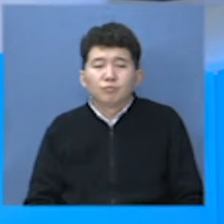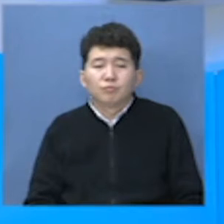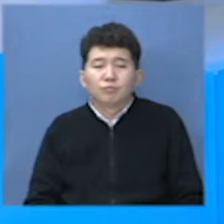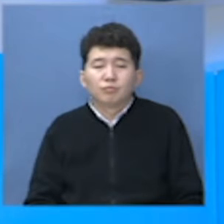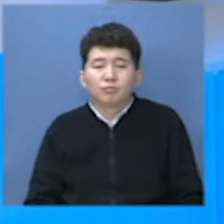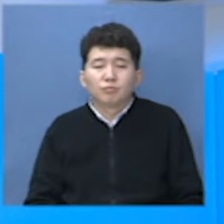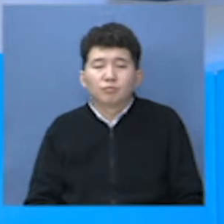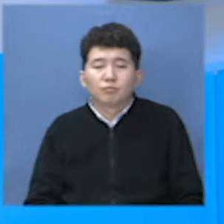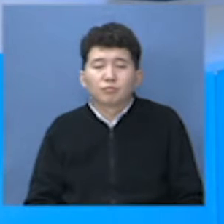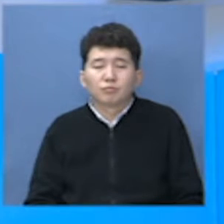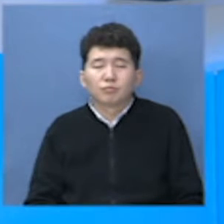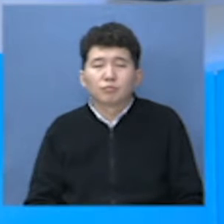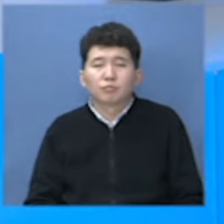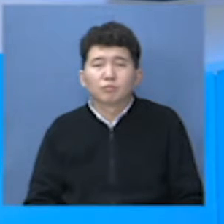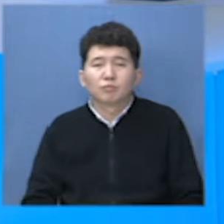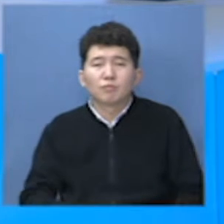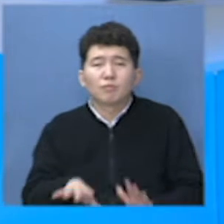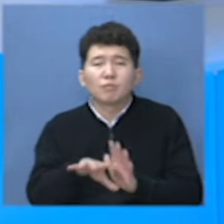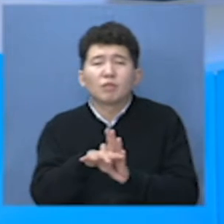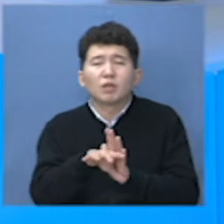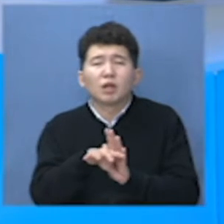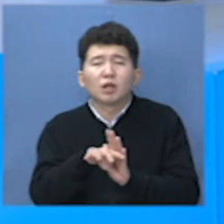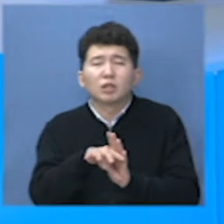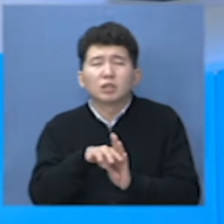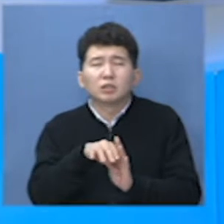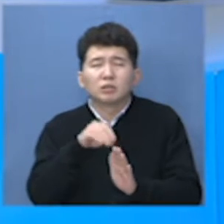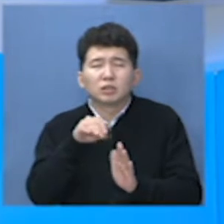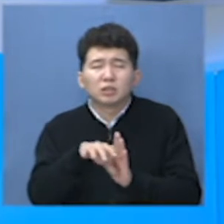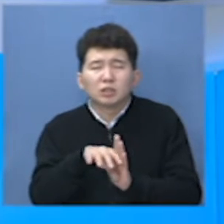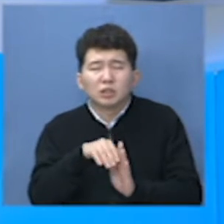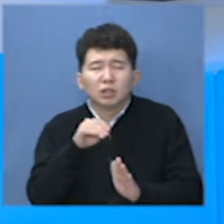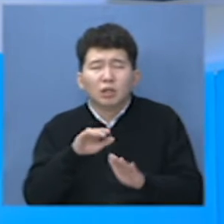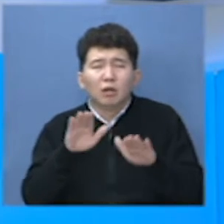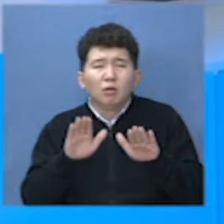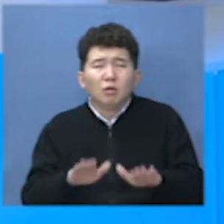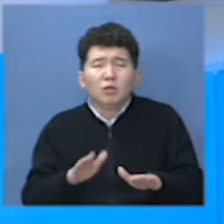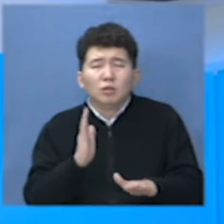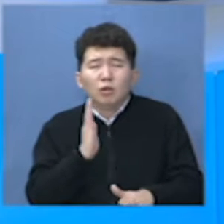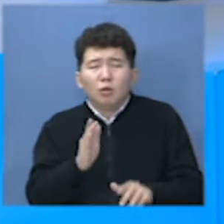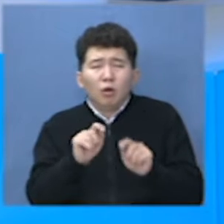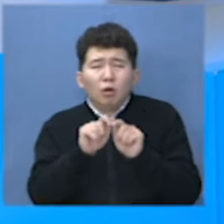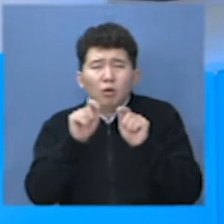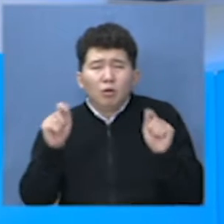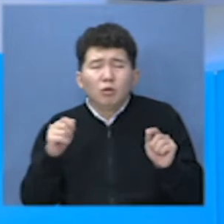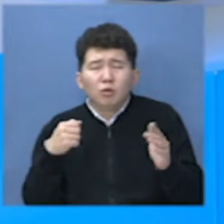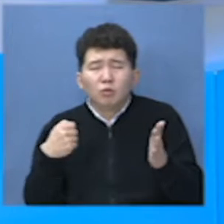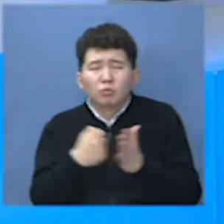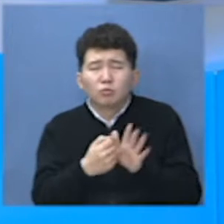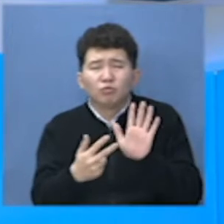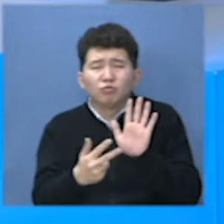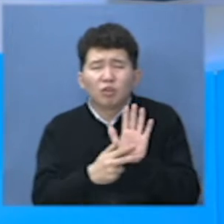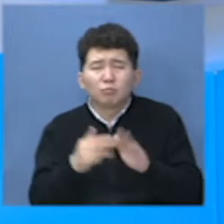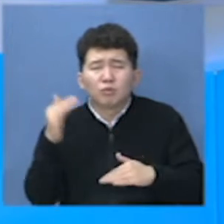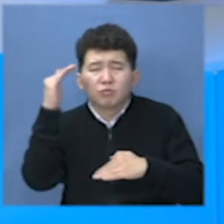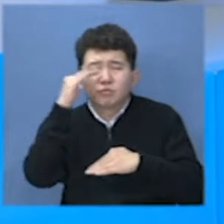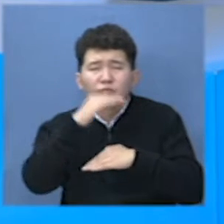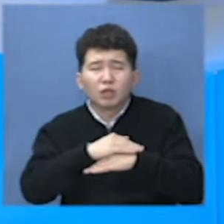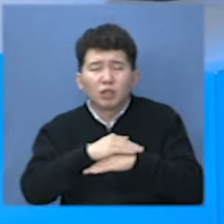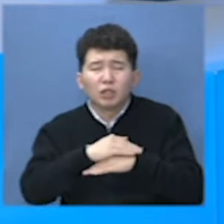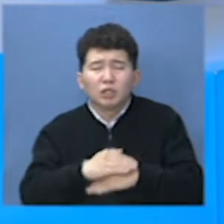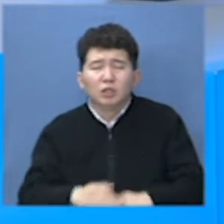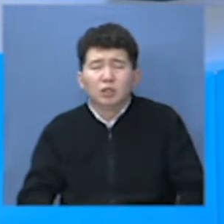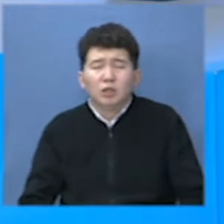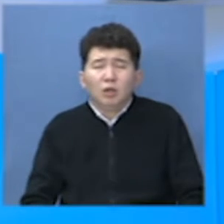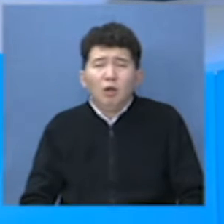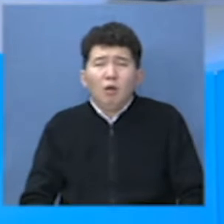Избирательные участки будут открыты до 20:00. Это значит, что все желающие могут выразить свою гражданскую позицию до самого